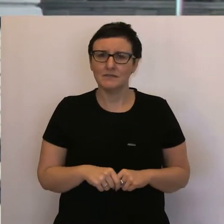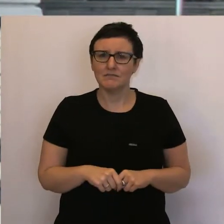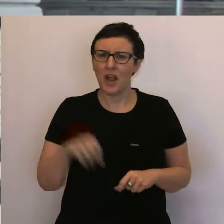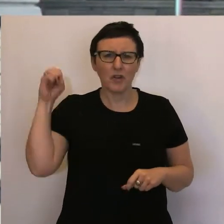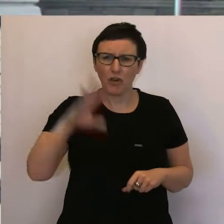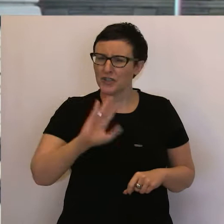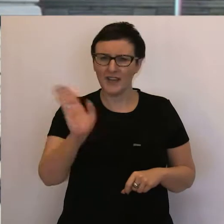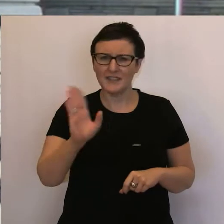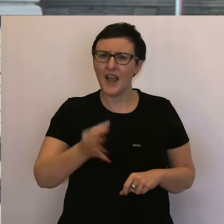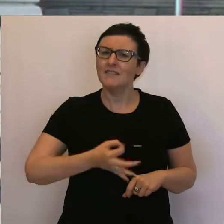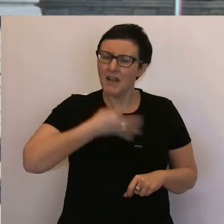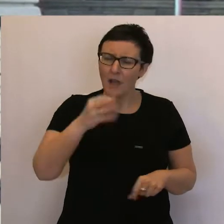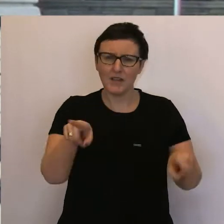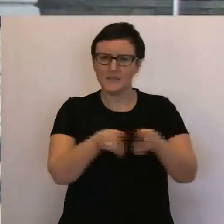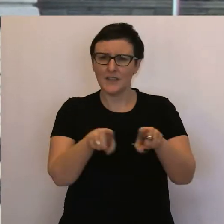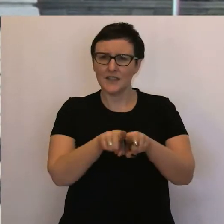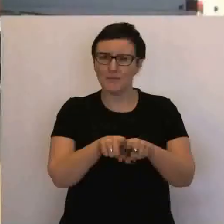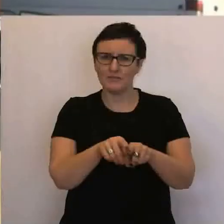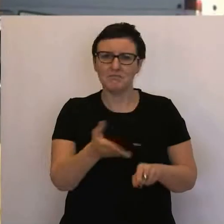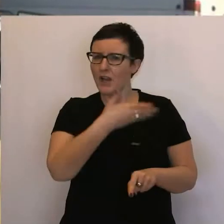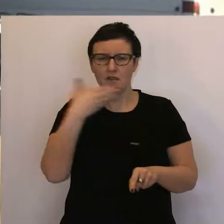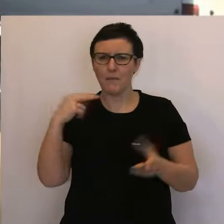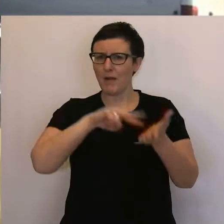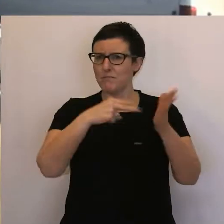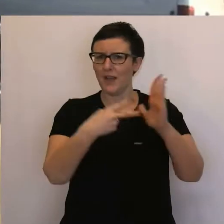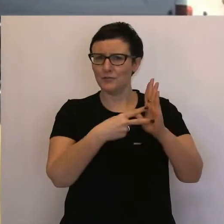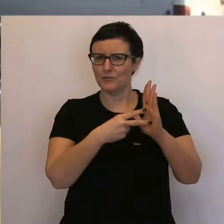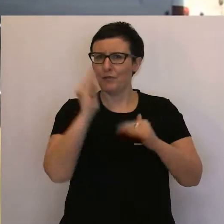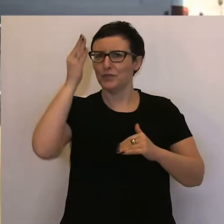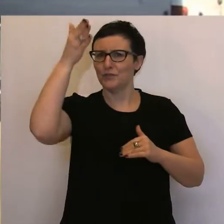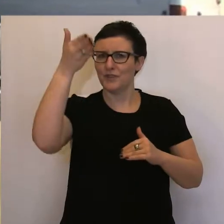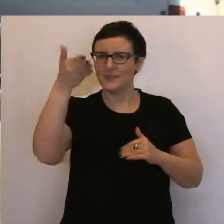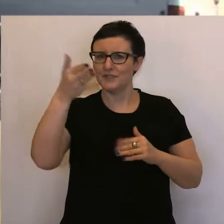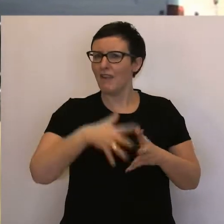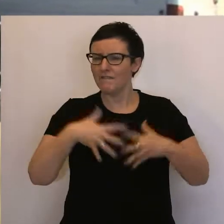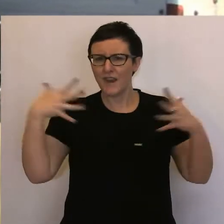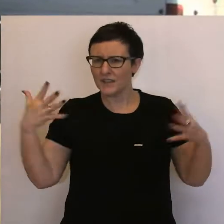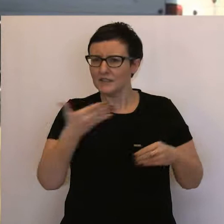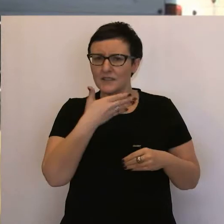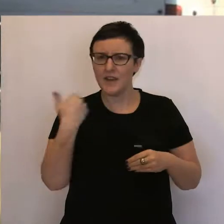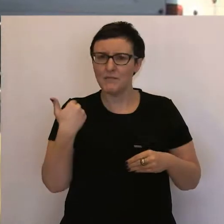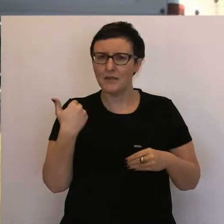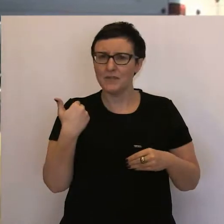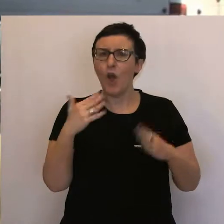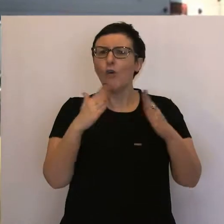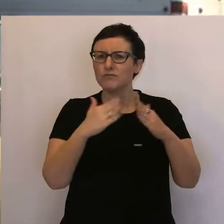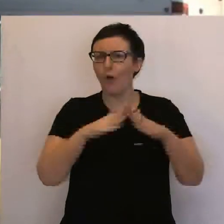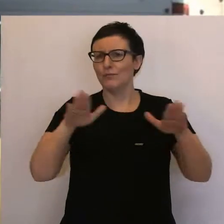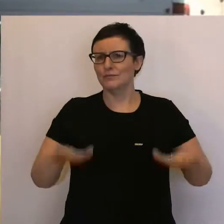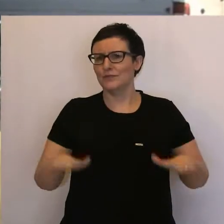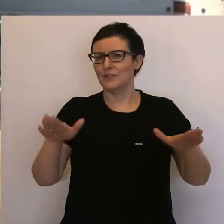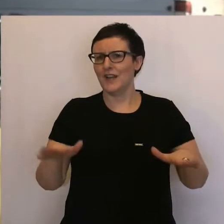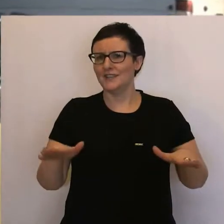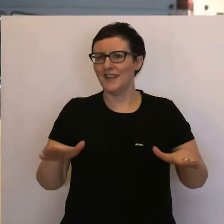Żeby nie było gorzej, no. Żeby nie było gorzej. Nie mam planów tak właśnie wielkich, no w domu